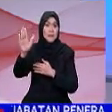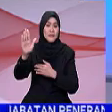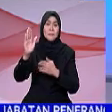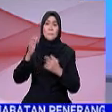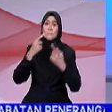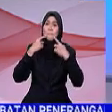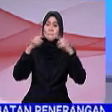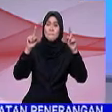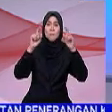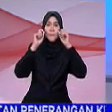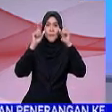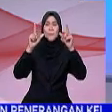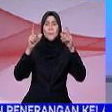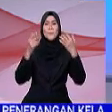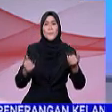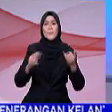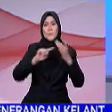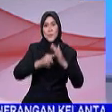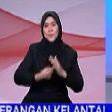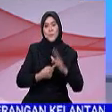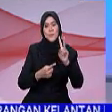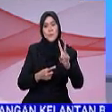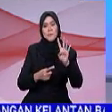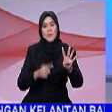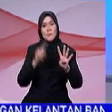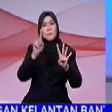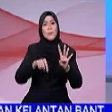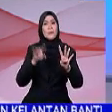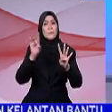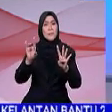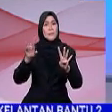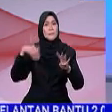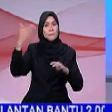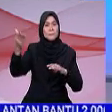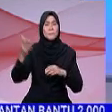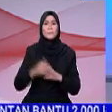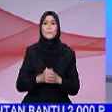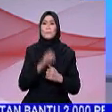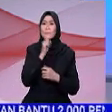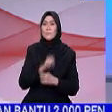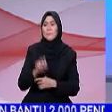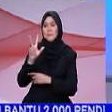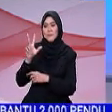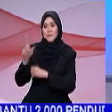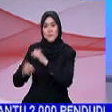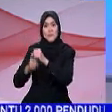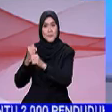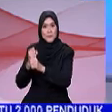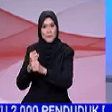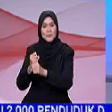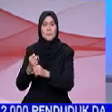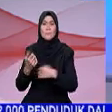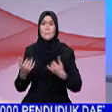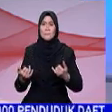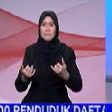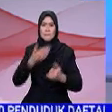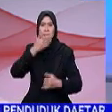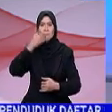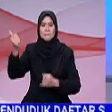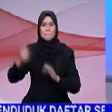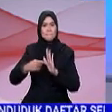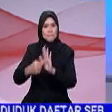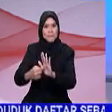itu yang dijadual bermula 24 Ogos depan. Ketika ini, atlet berusia 31 tahun itu berada di tahap prestasi